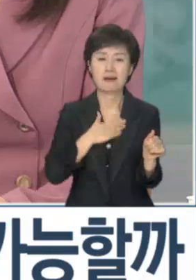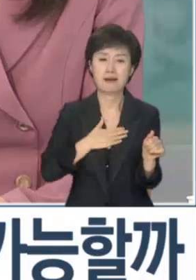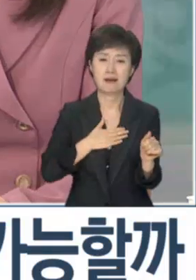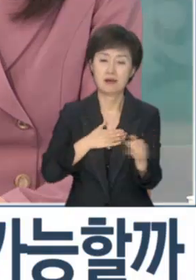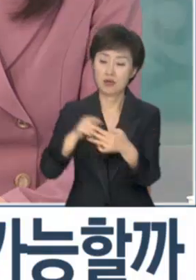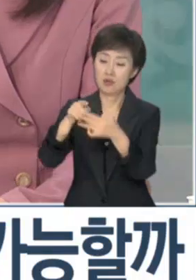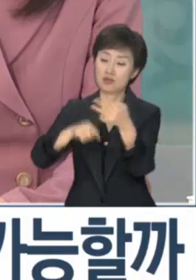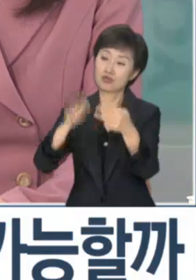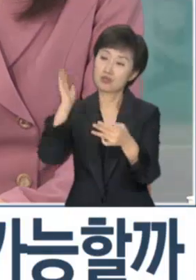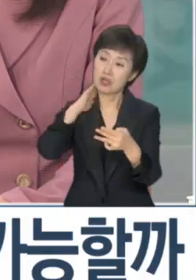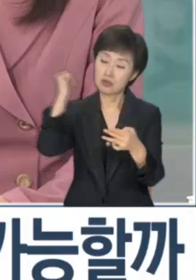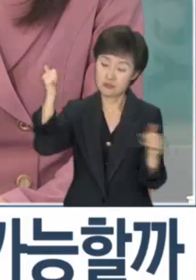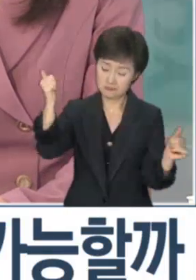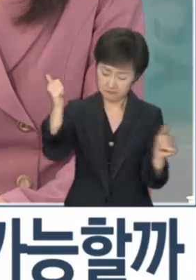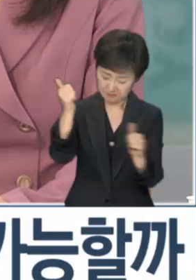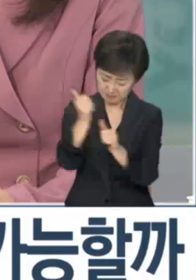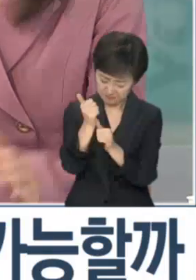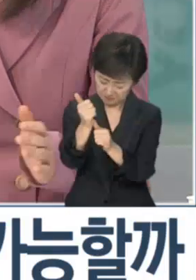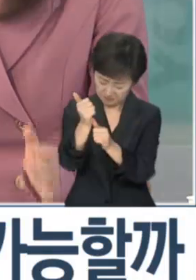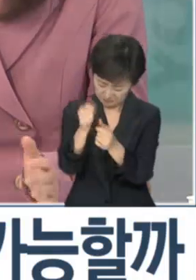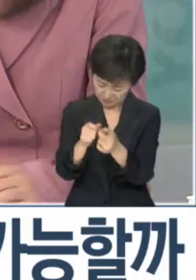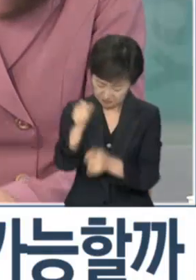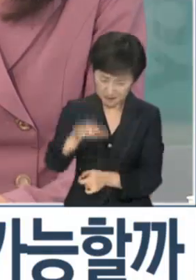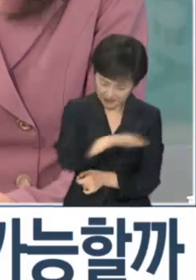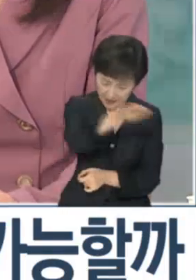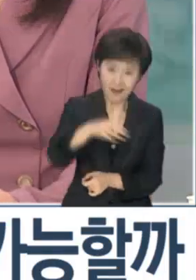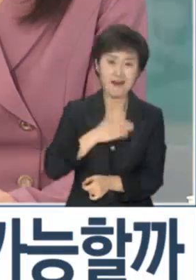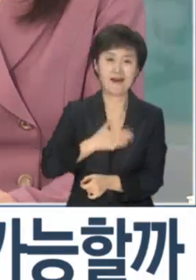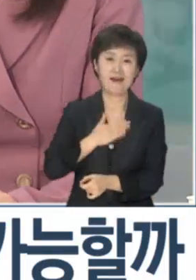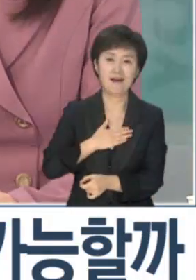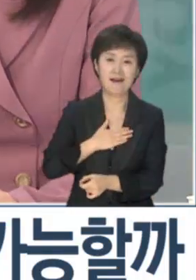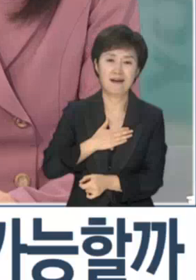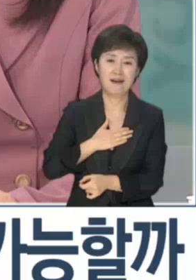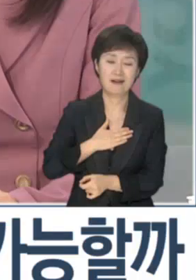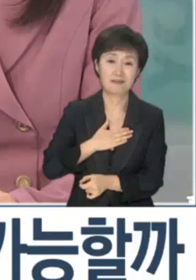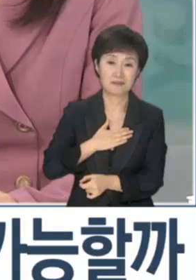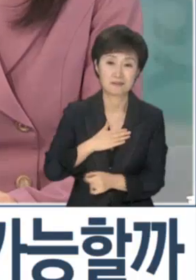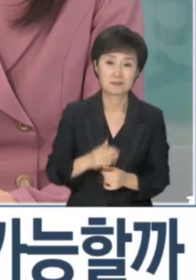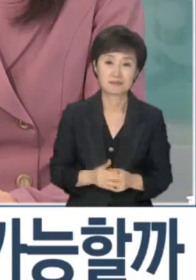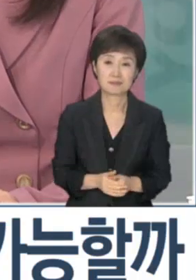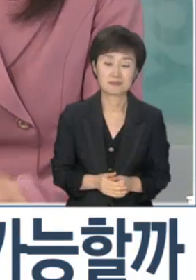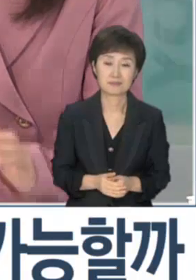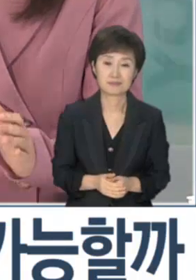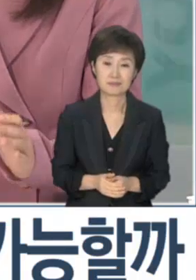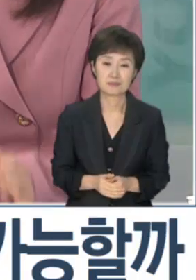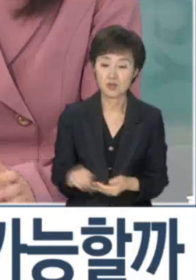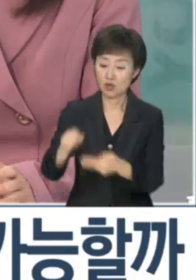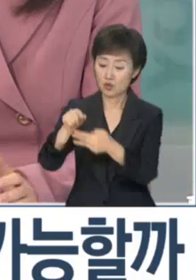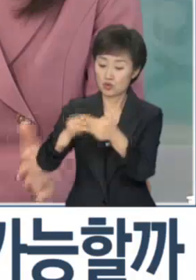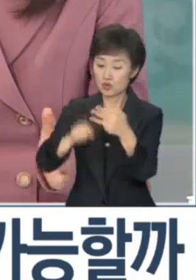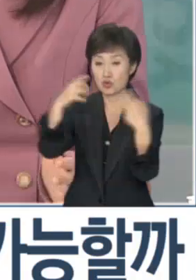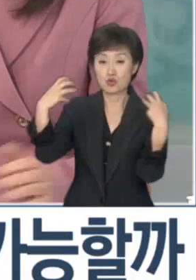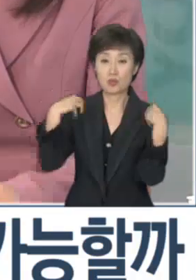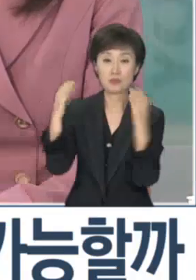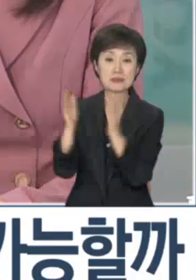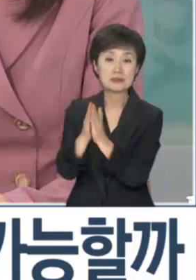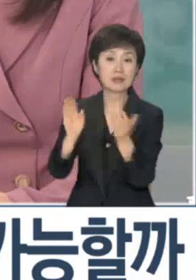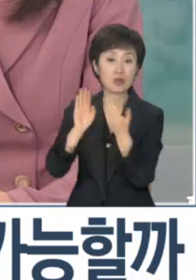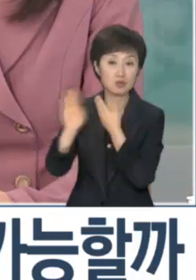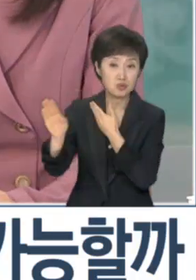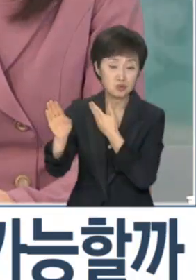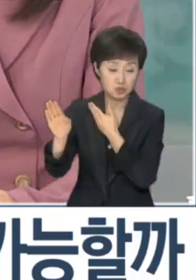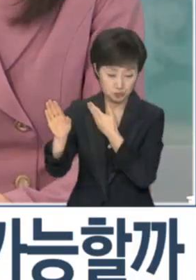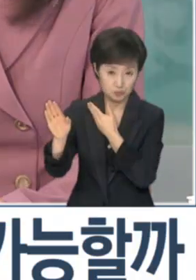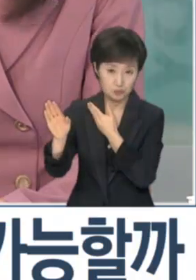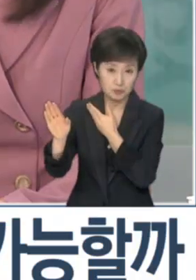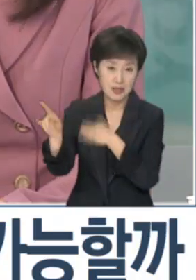윤석열 대통령과는 정말 가까운 사이라고 잘 알려져 있는 그런 검찰 출신의 장관이고요. 그리고 윤석열 정부가 출범하고 나서 초기